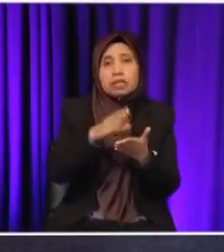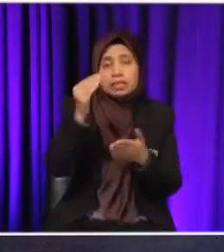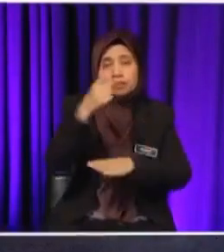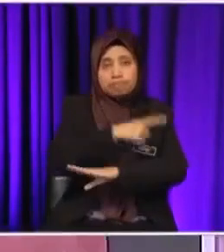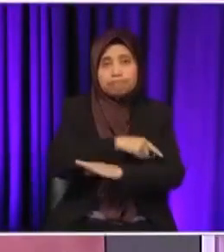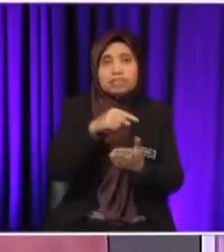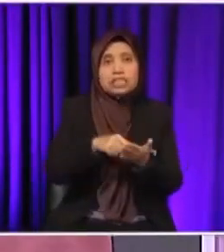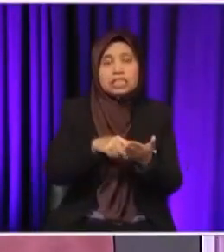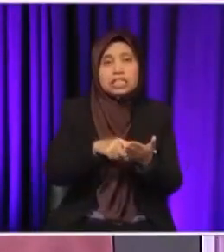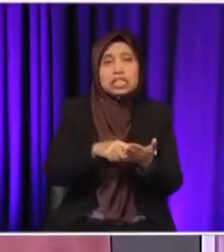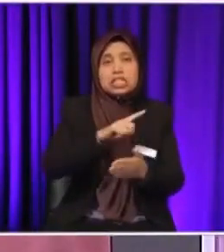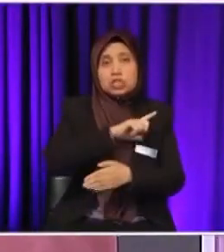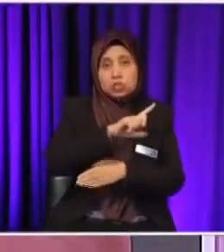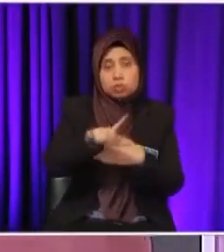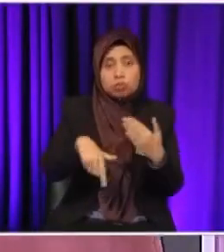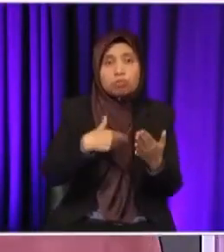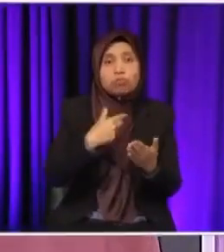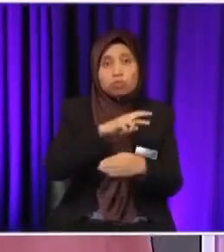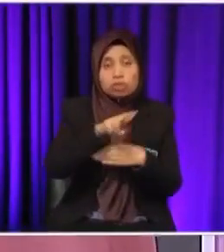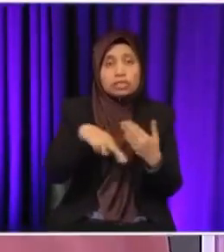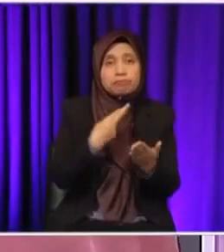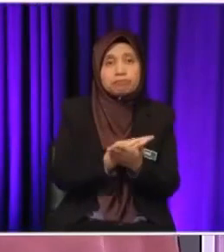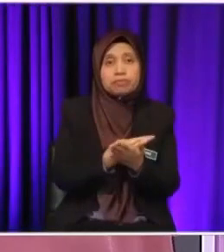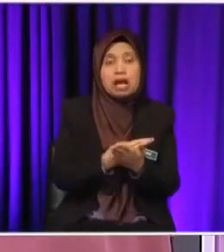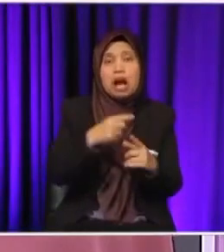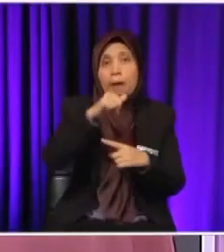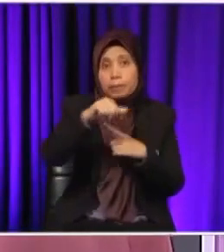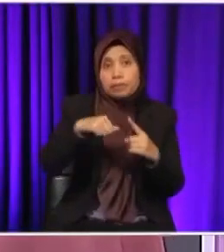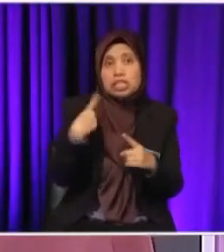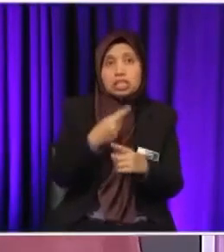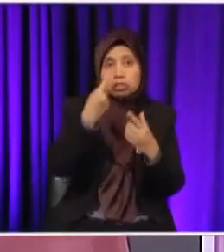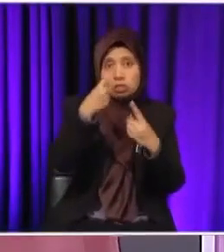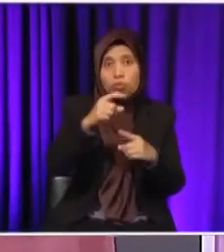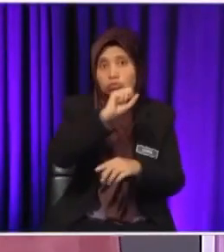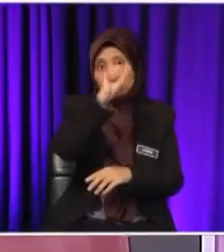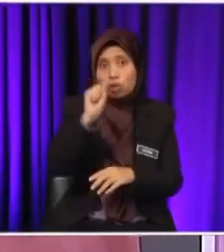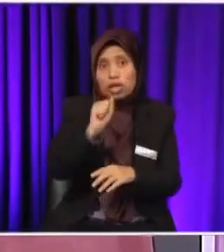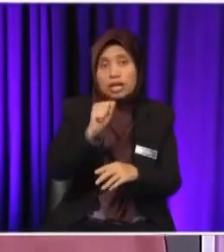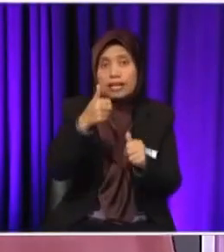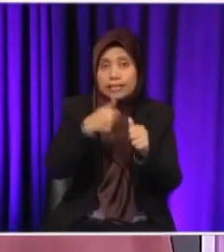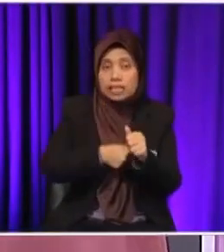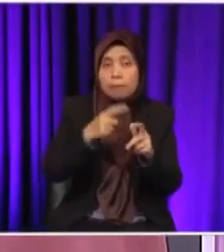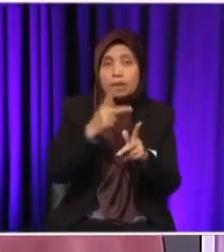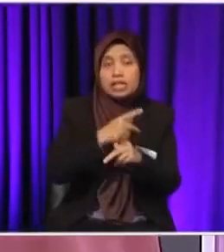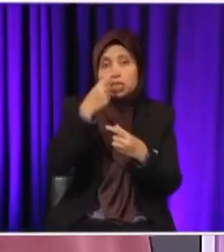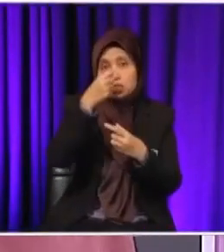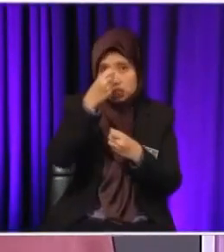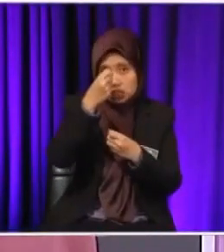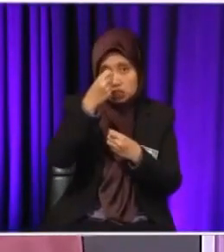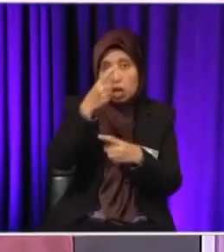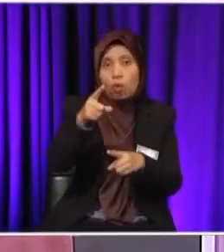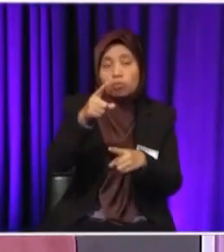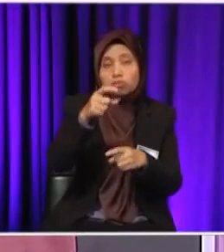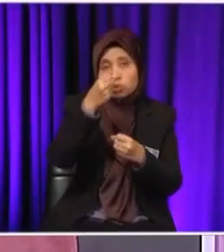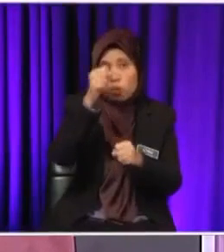ini. Okey, secara ke rumusannya sebenarnya apabila kita menjawab soalan, setiap kali menjawab soalan bergantung pada